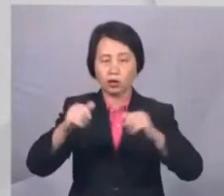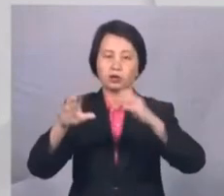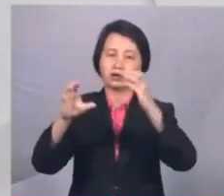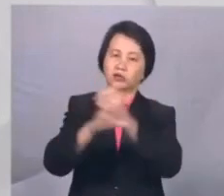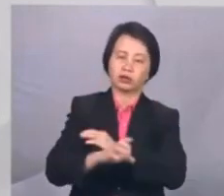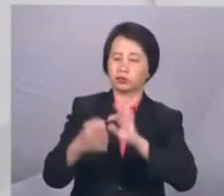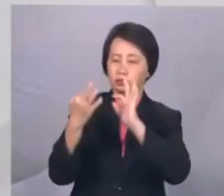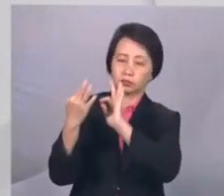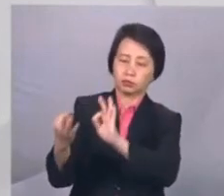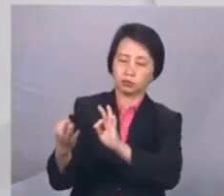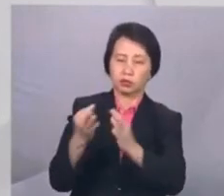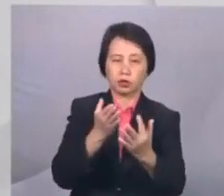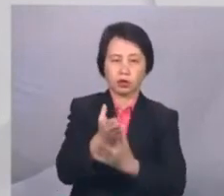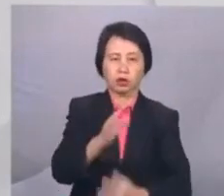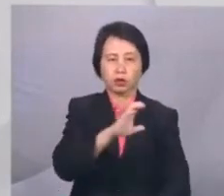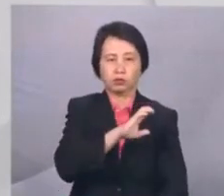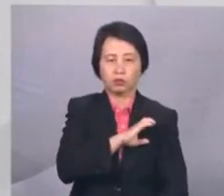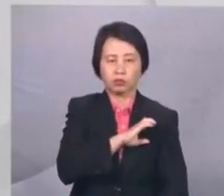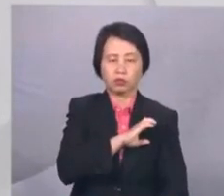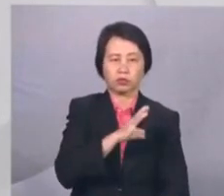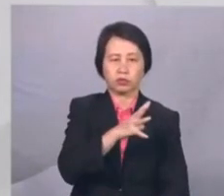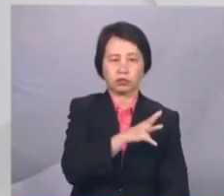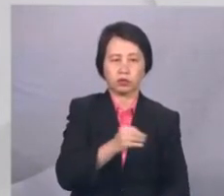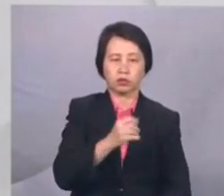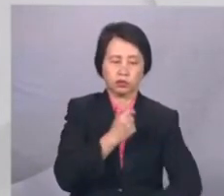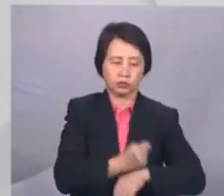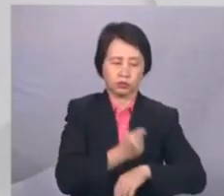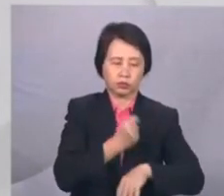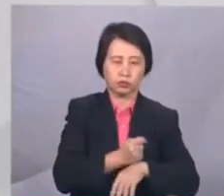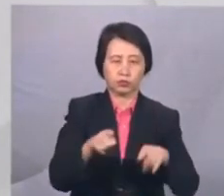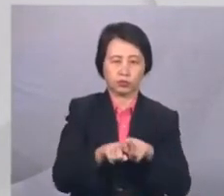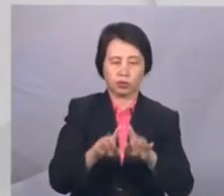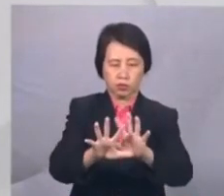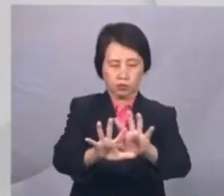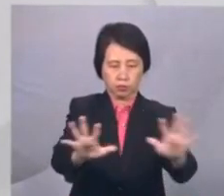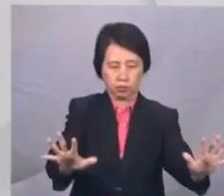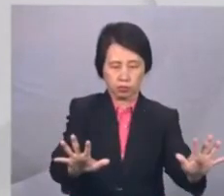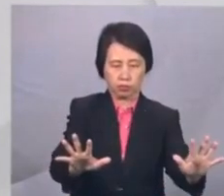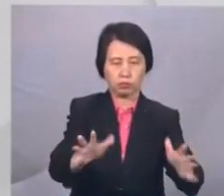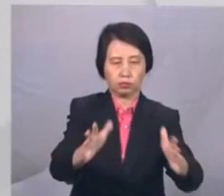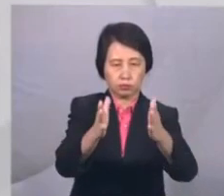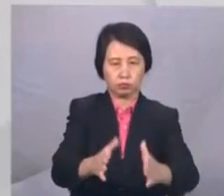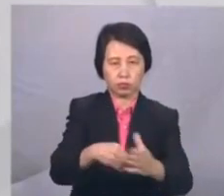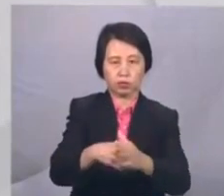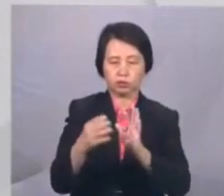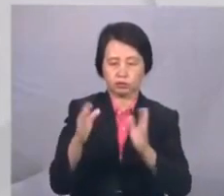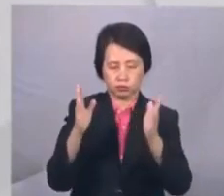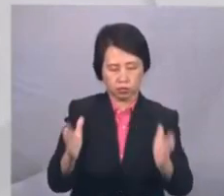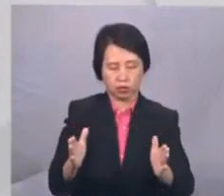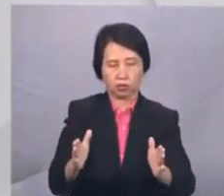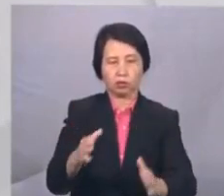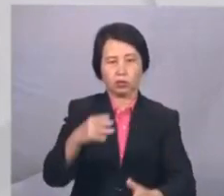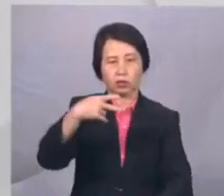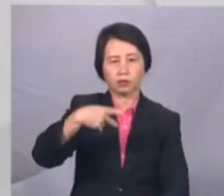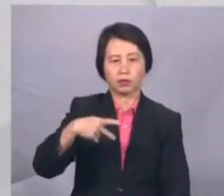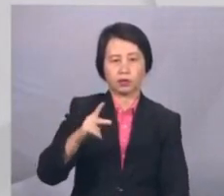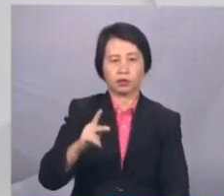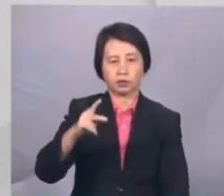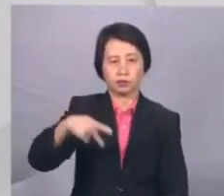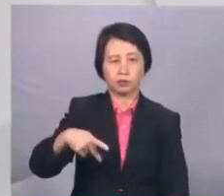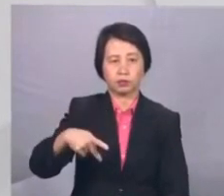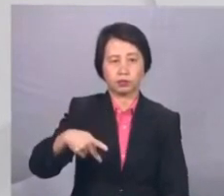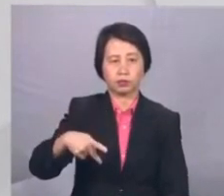antar cabaran yang perlu dilalui anggota keselamatan yang bertugas sebagai barisan hadapan negara dalam tempo perintah kawalan